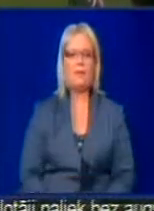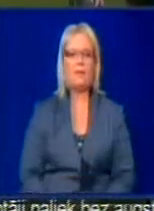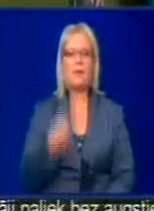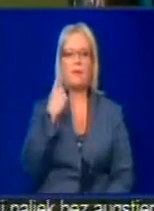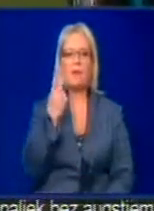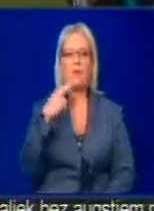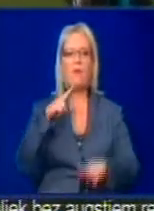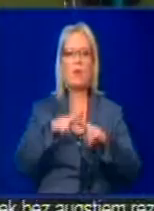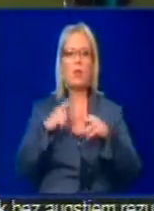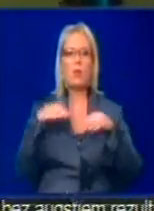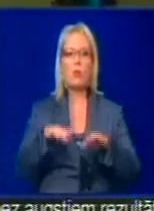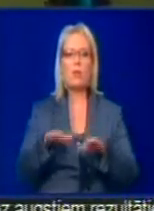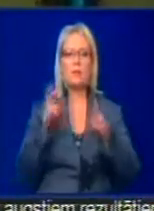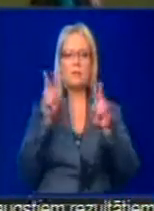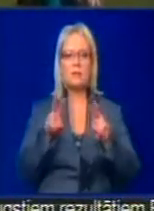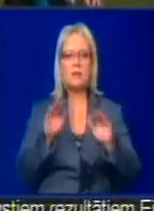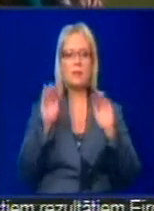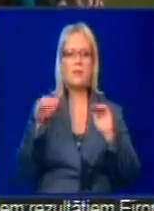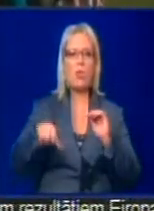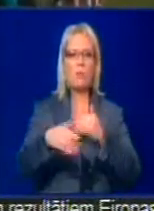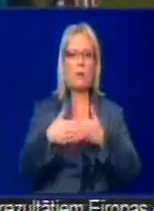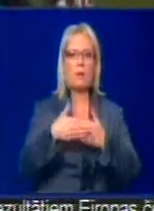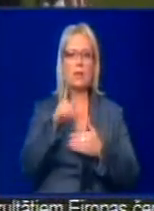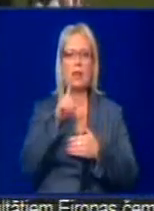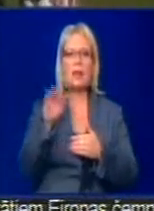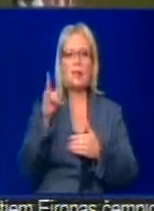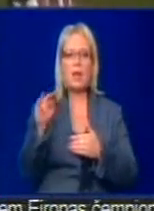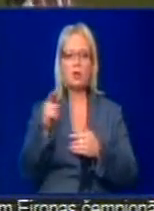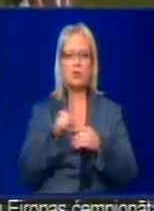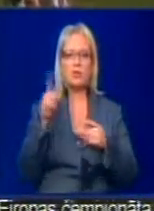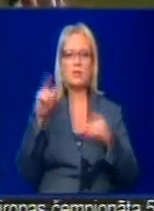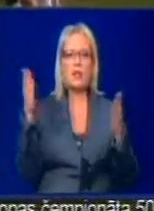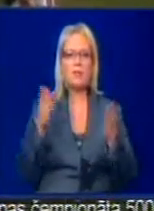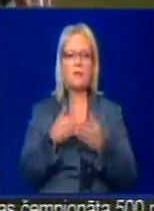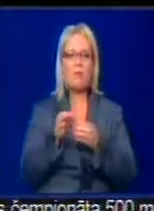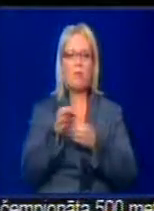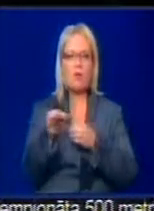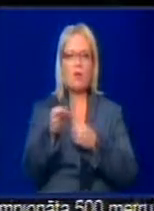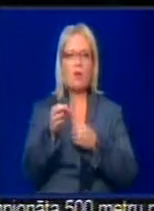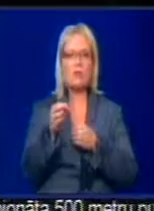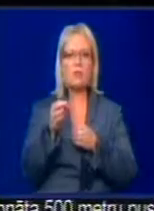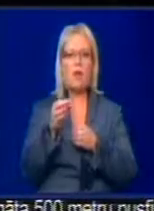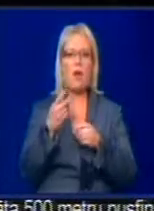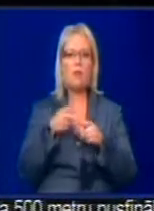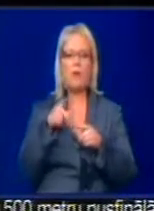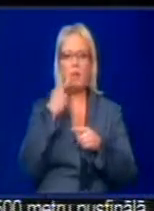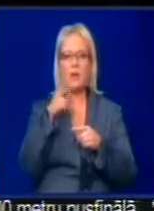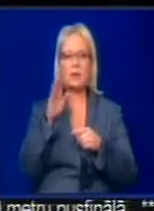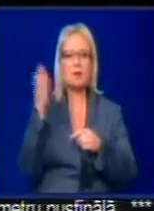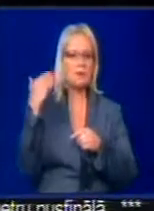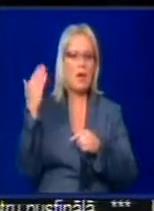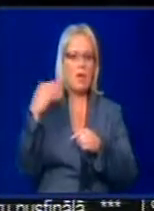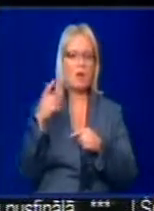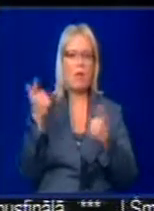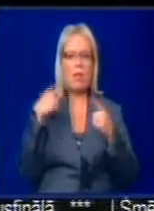Viena no vietām, ko nolēmts izpētīt Svētupes krastos, ir lībiešu uparala Salacgrīvas novada Kuiķulē. Tā gan vairs neizskatās kā sanāk,